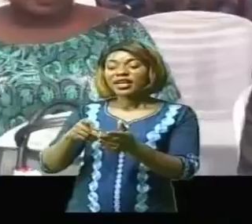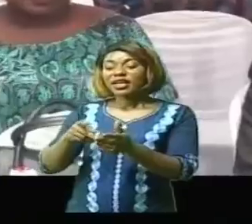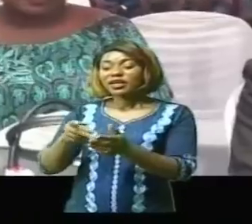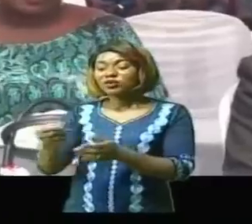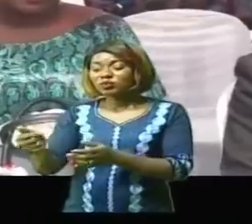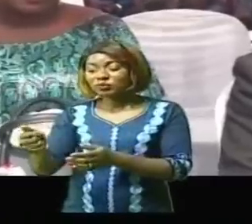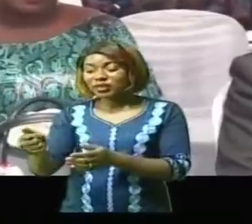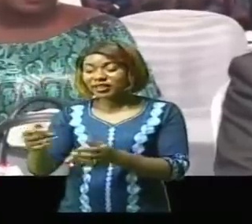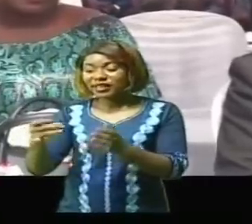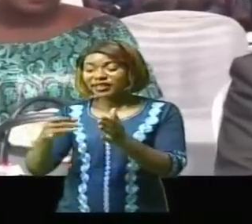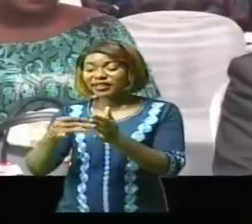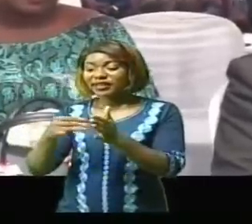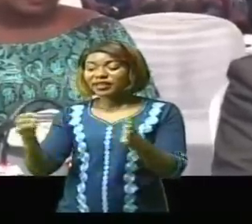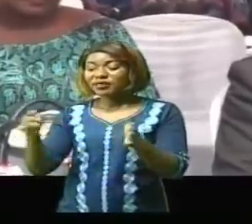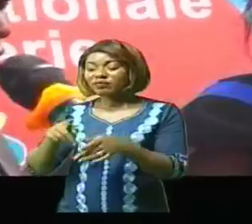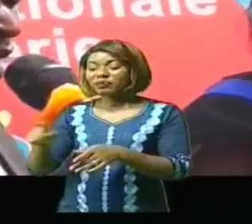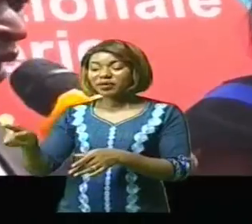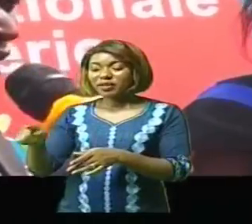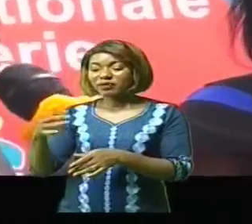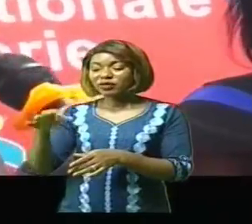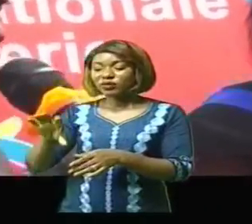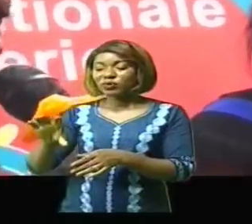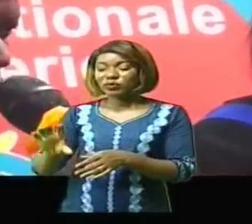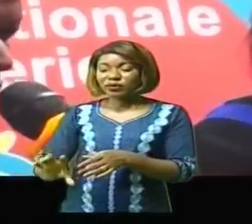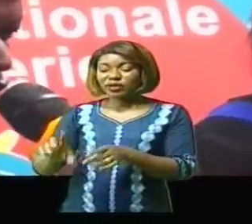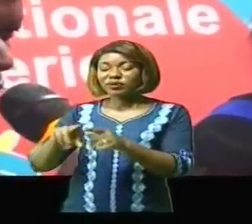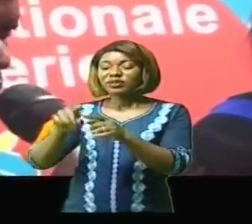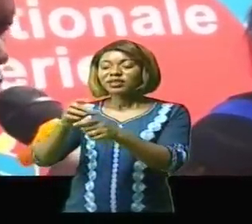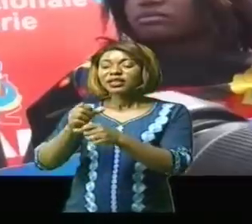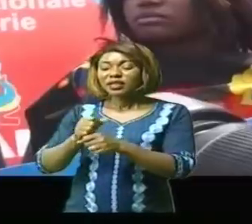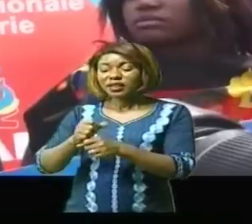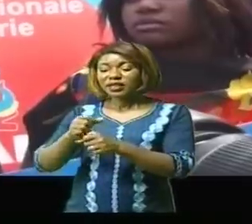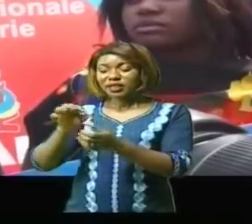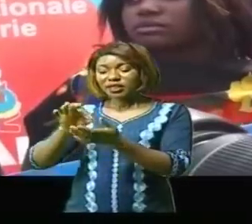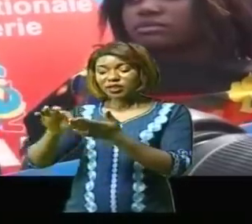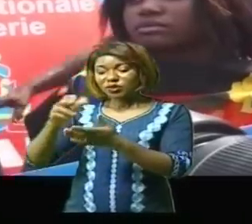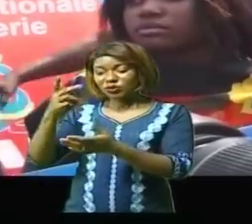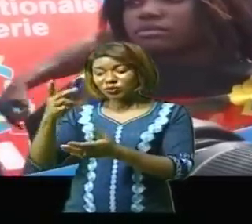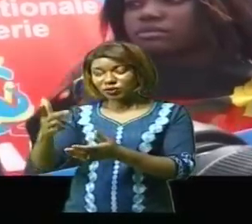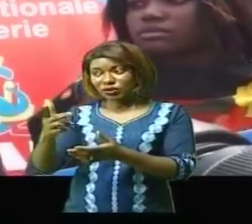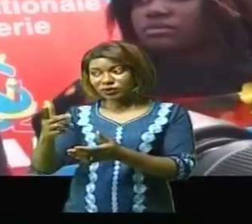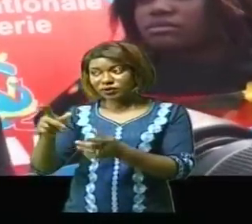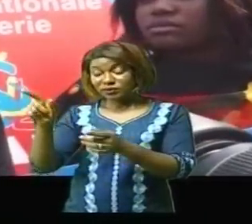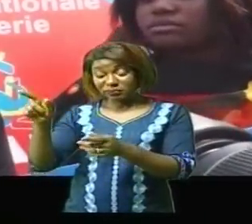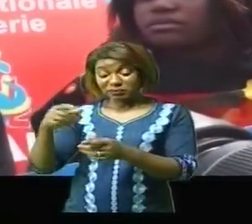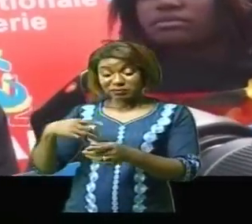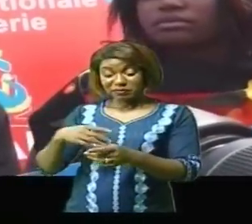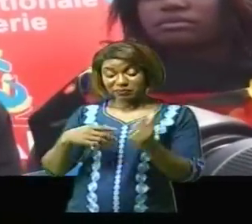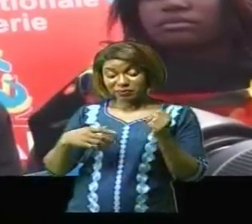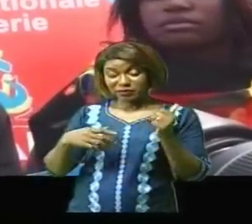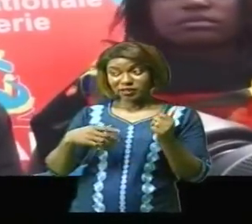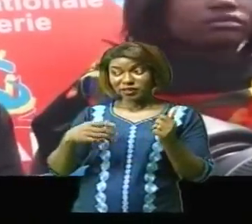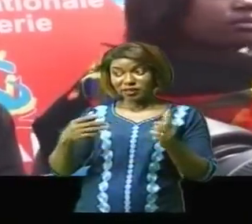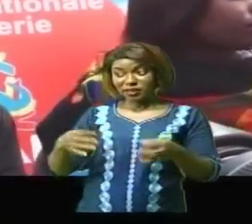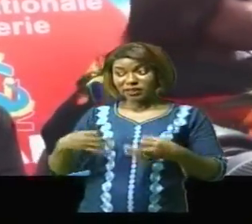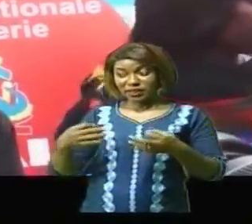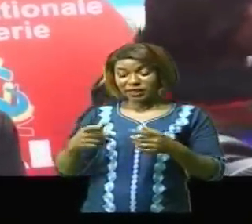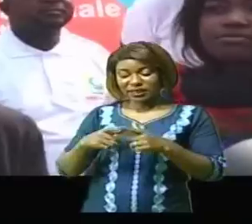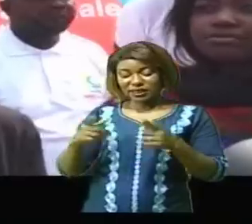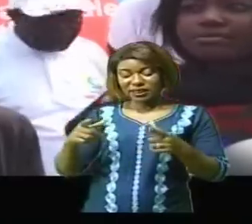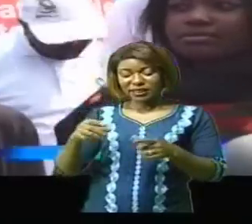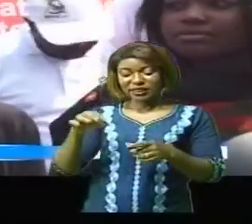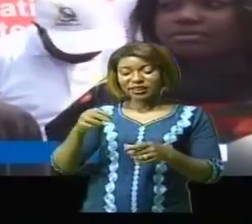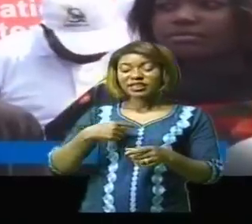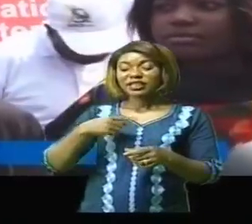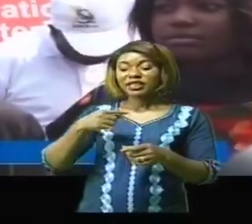une combinaison gagnante des trois chiffres porte-bonheur qui ont été tirés. Je suis très heureux pour ce prix. Je viens de gagner.